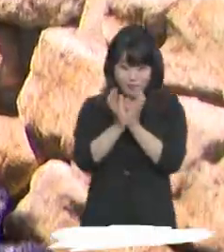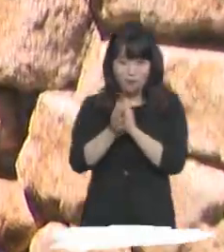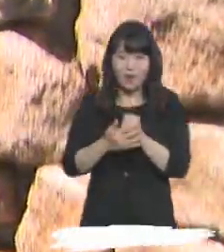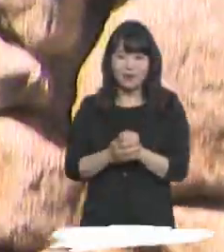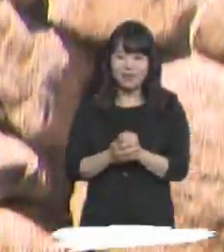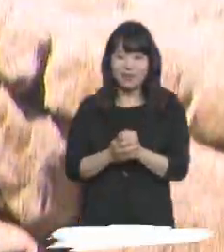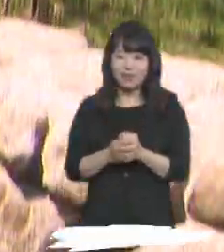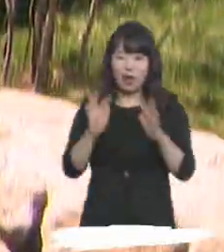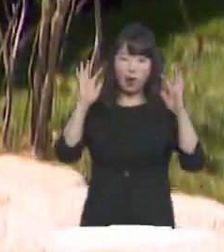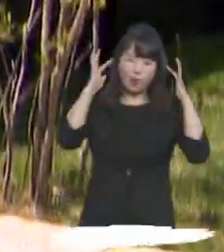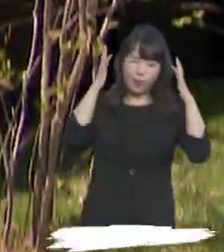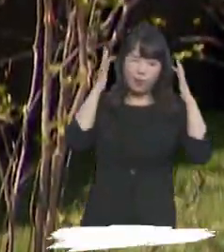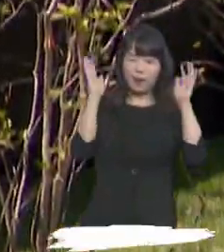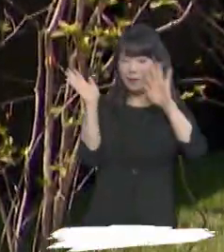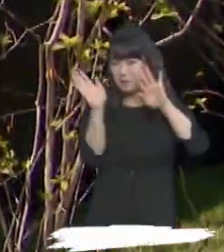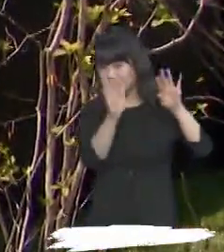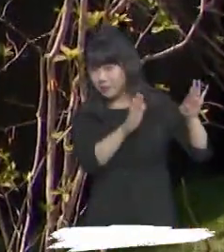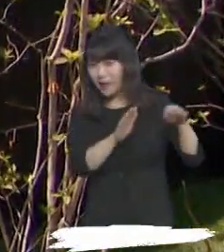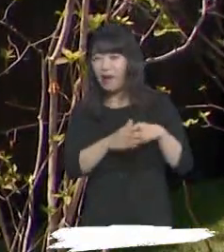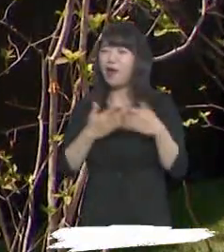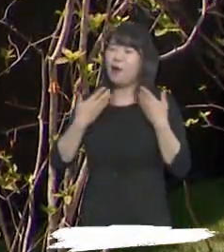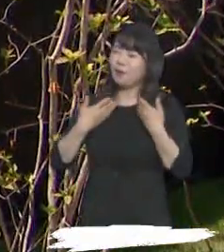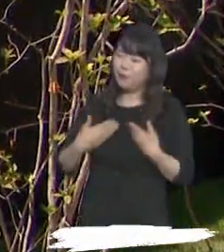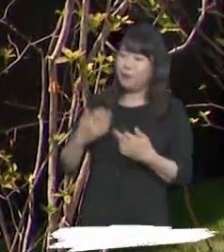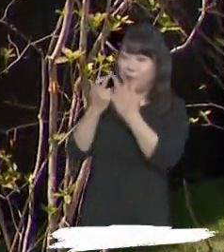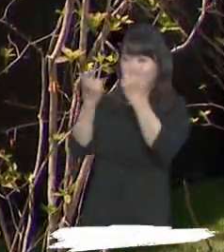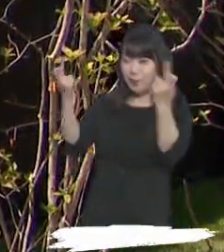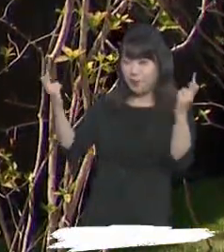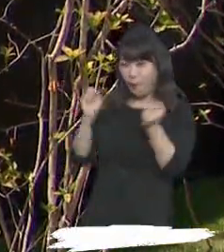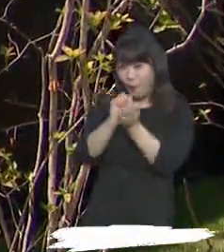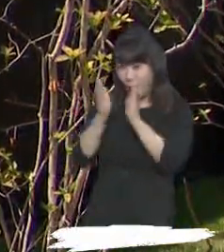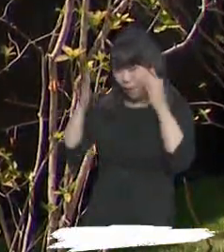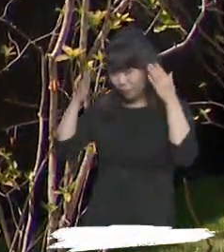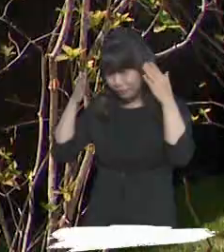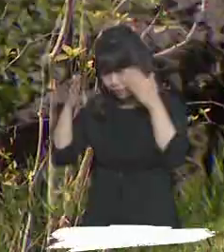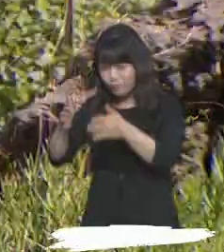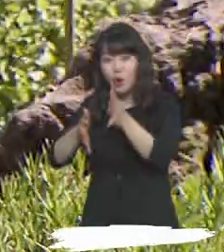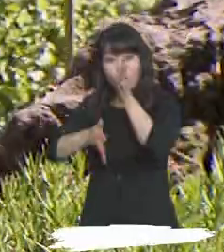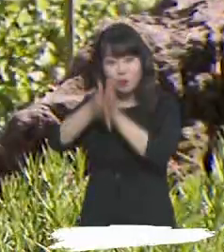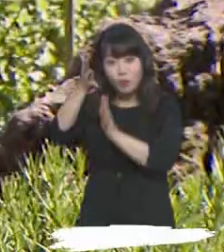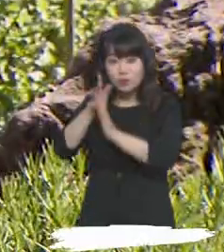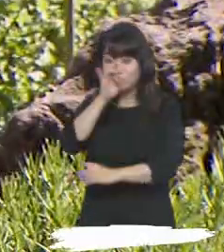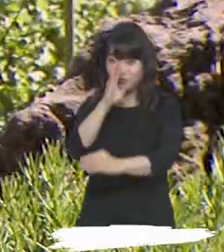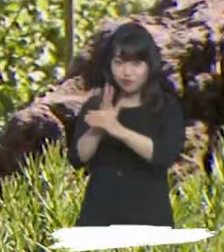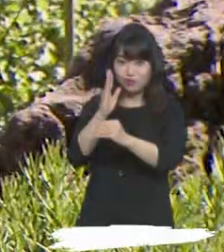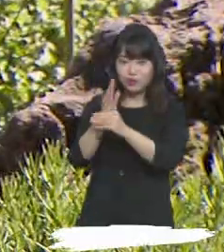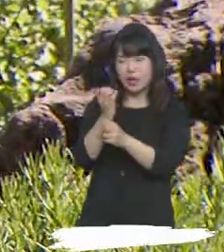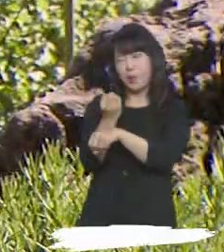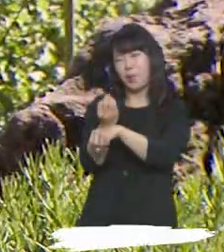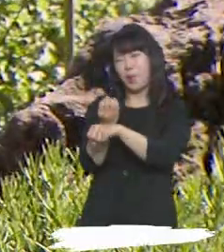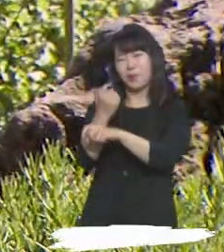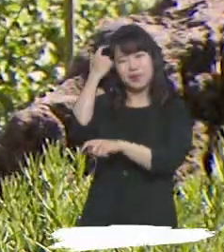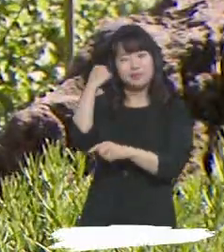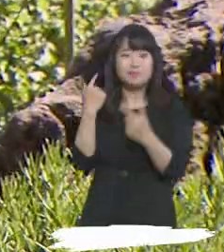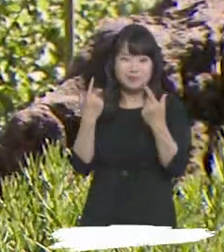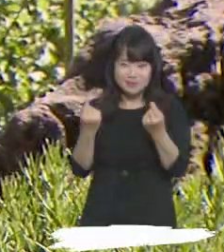소음과 공해에서 벗어나 오롯이 자연에 집중할 수 있는 도심 속 보석을 표현했습니다.